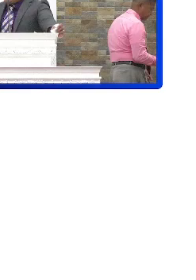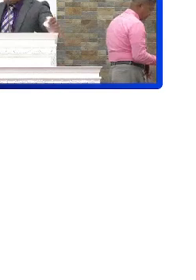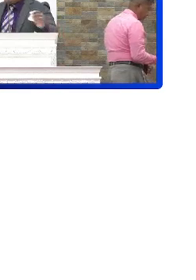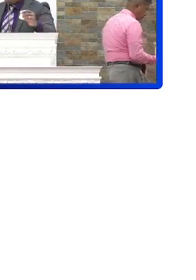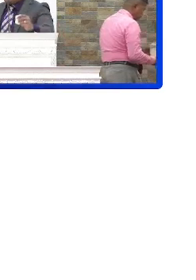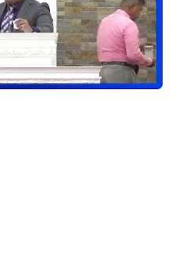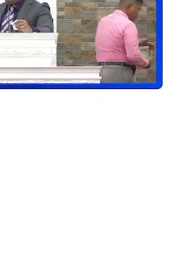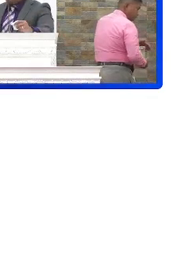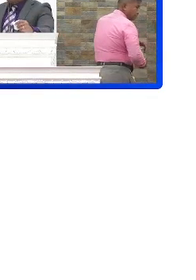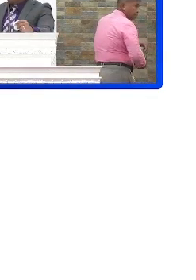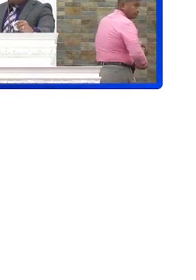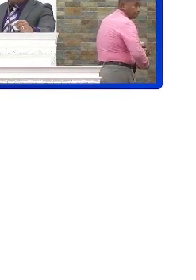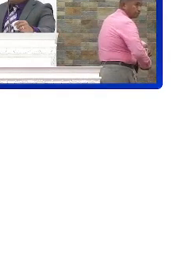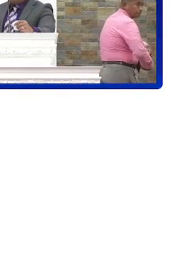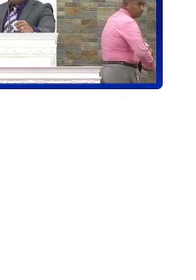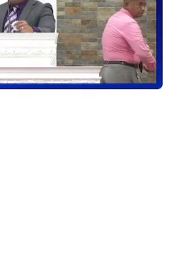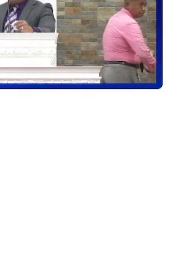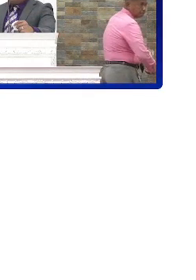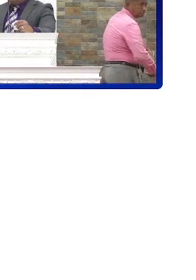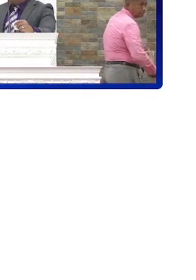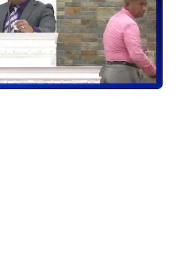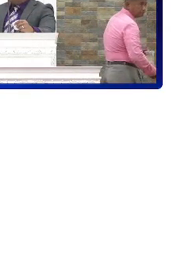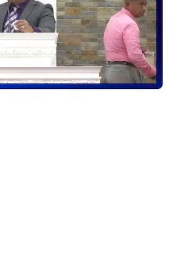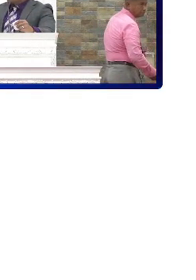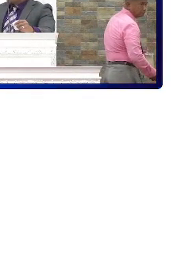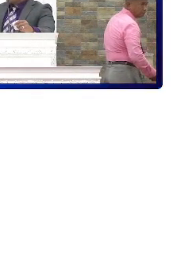Magandang umaga sa inyo dyan. Yan, amen.